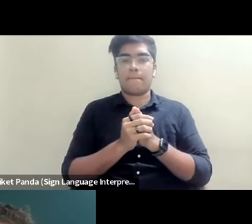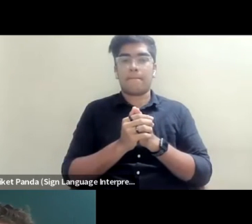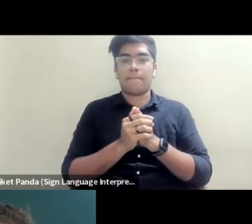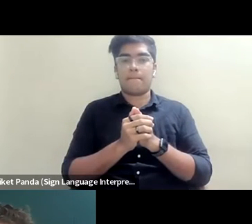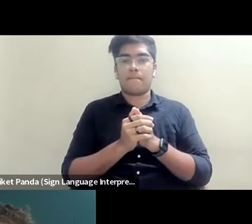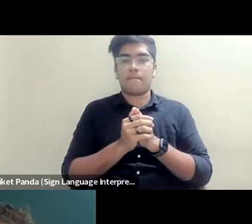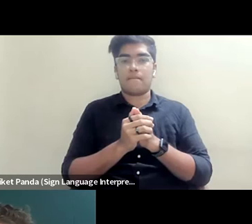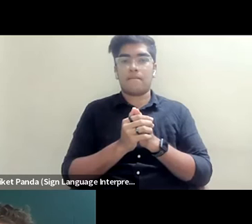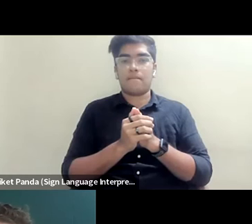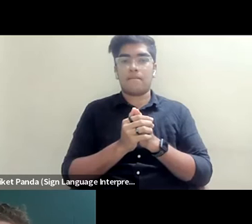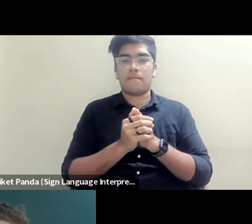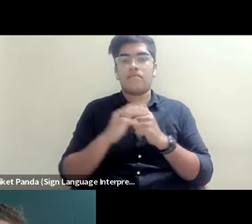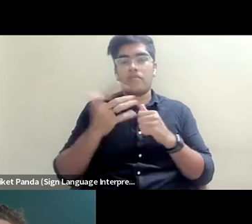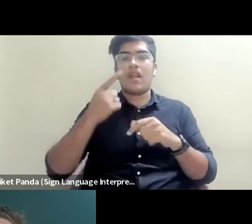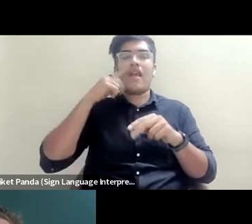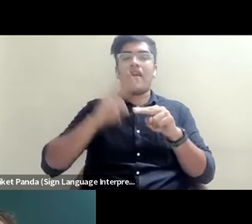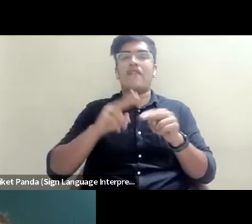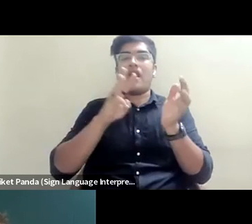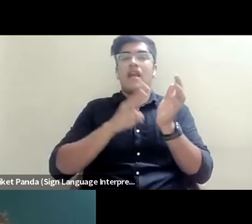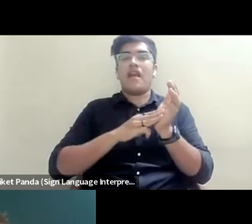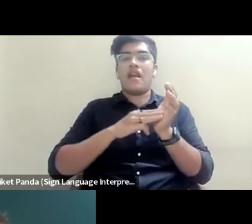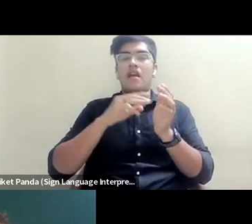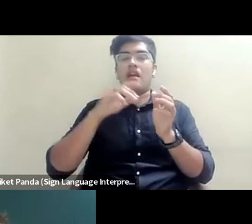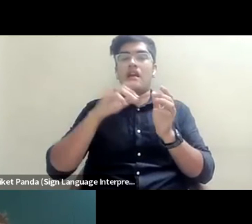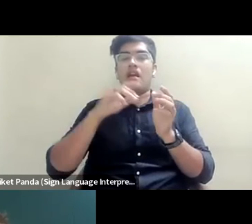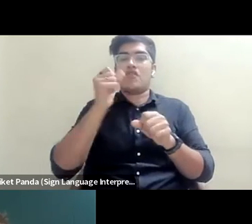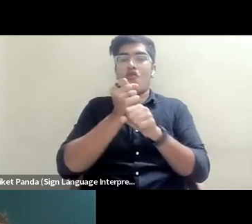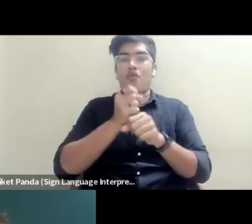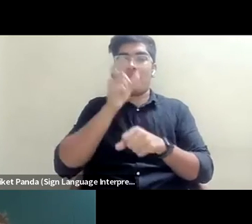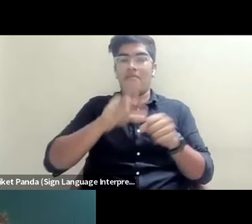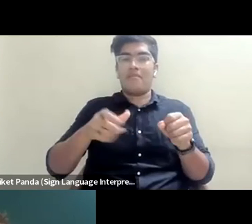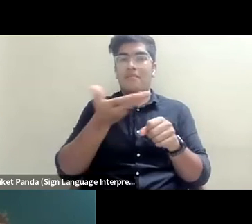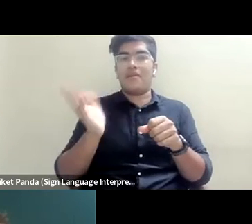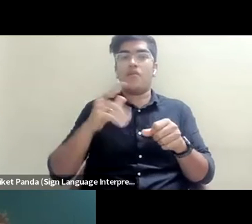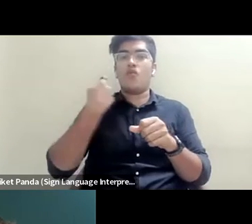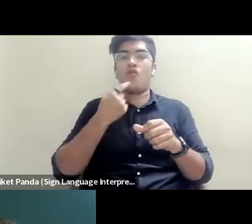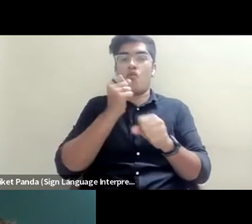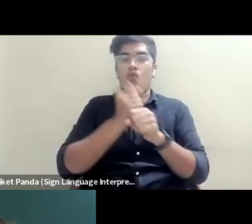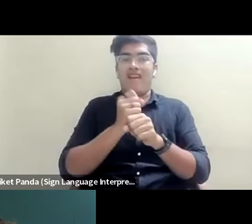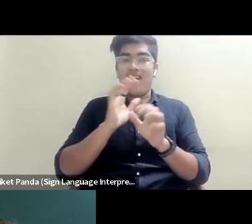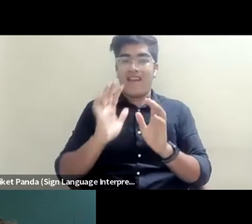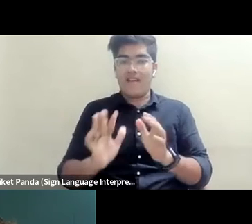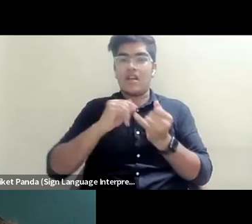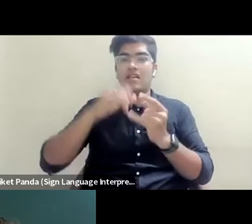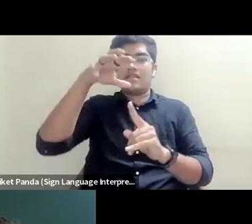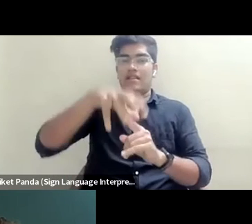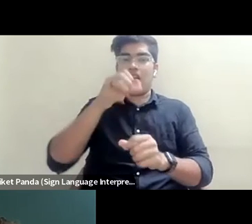करके, ये म्युनिसिपालिटी गवर्नमेंट है ना, ये म्युनिसिपालिटी, ये सेंट्रल गवर्नमेंट, ये स्टेट गवर्नमेंट, हैंड ग्लोव्स साबन